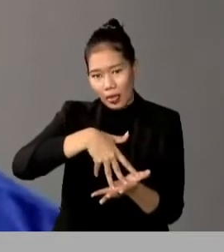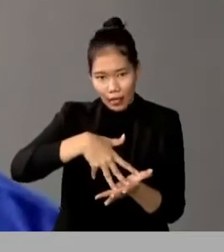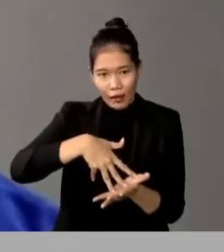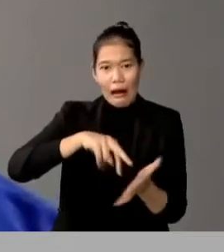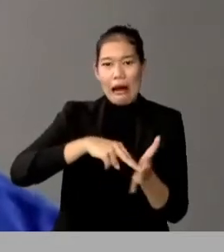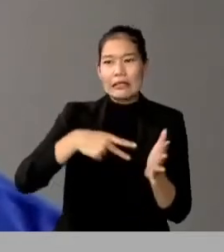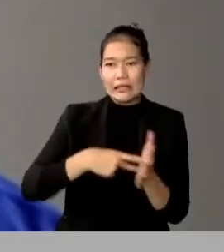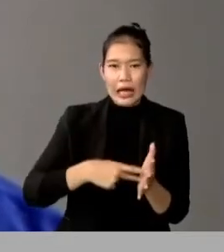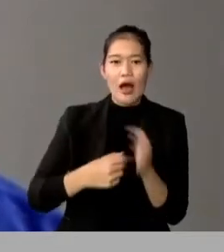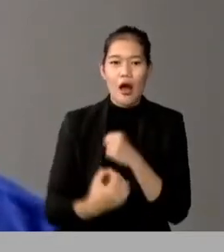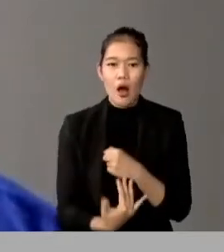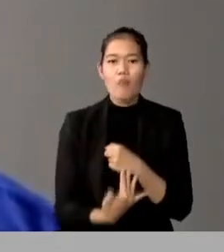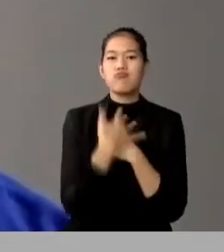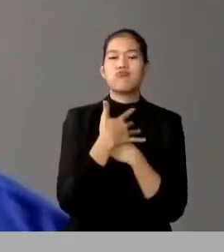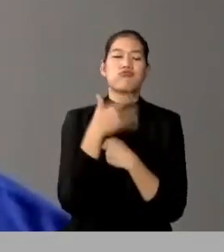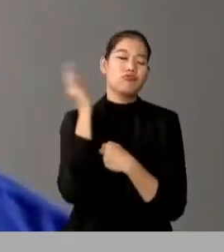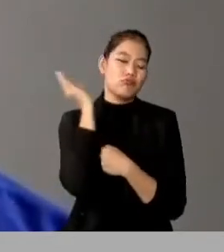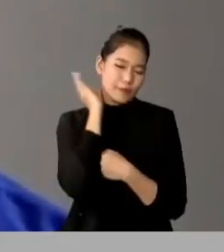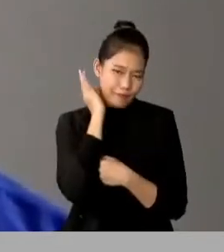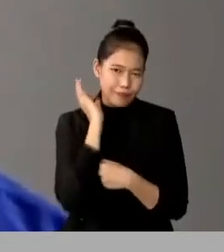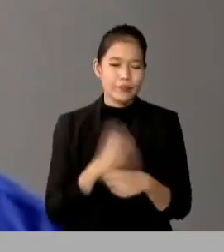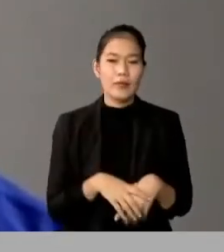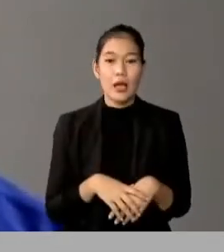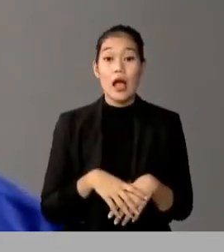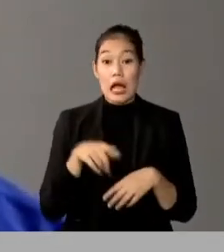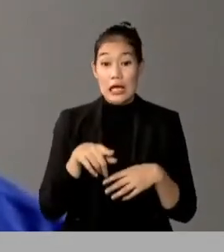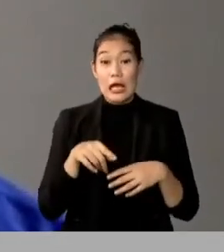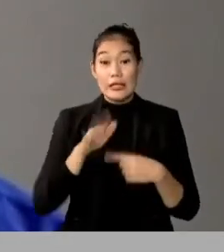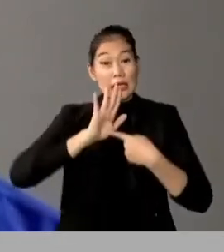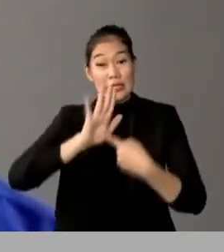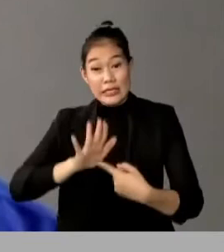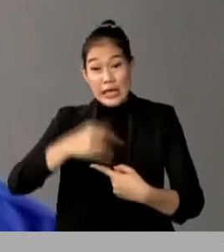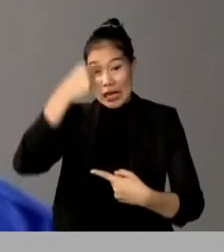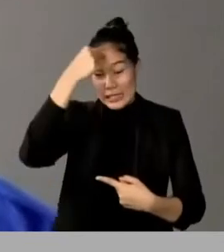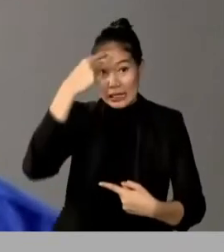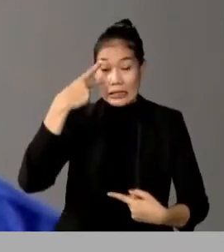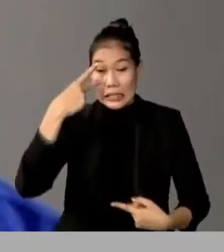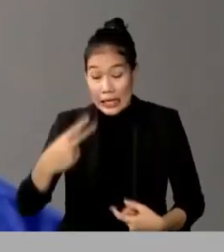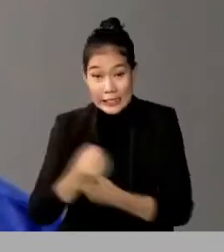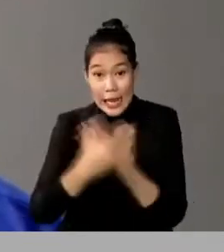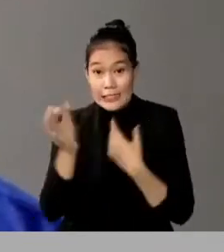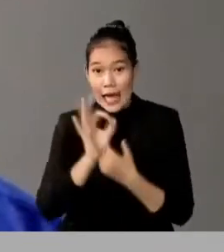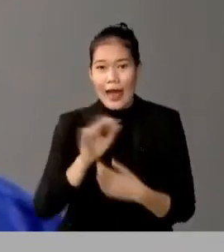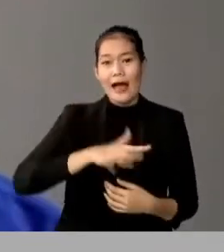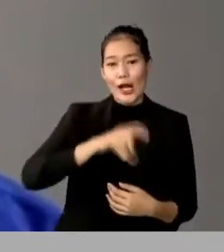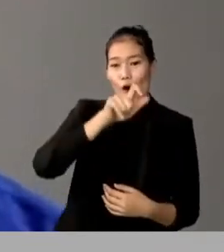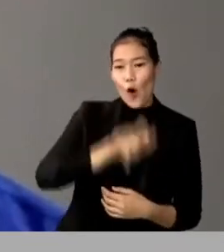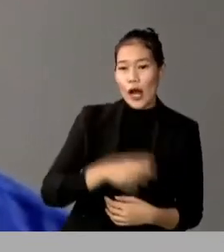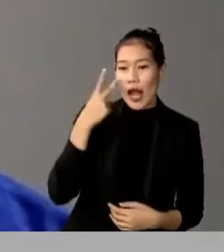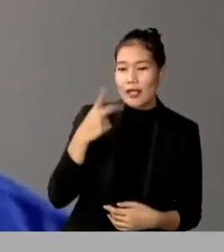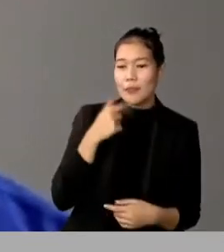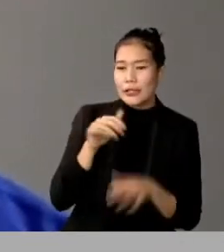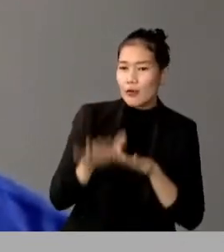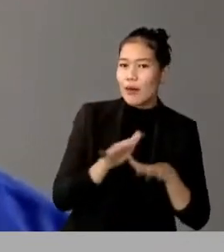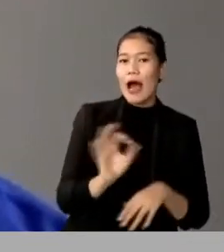ini juga tentu meningkatkan risiko untuk tertular dan itu tadi karena gejalanya khas seringkali kita tidak waspada bahwa itu sebenarnya sudah mulai di dalam